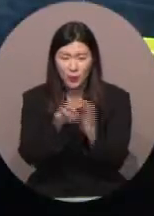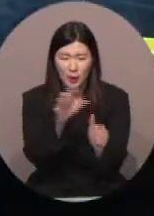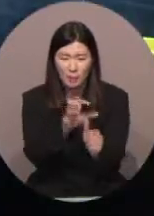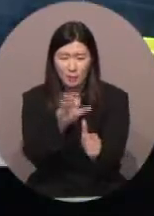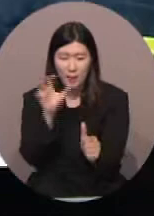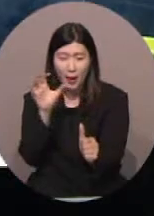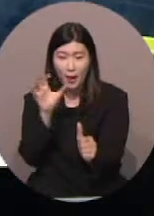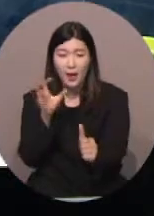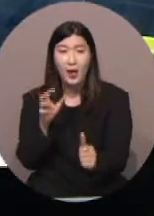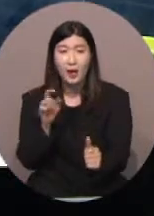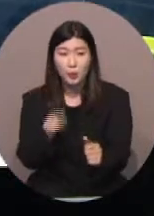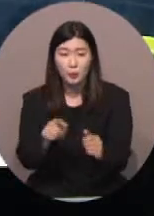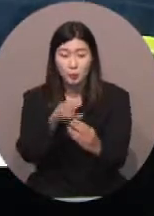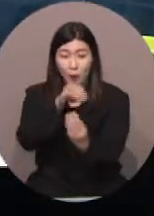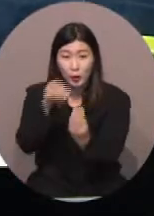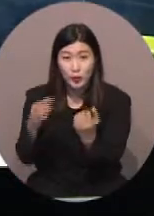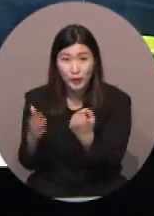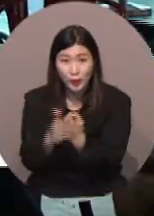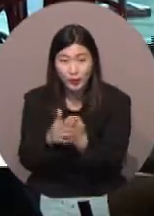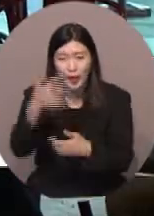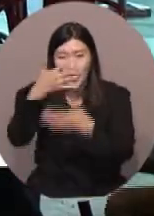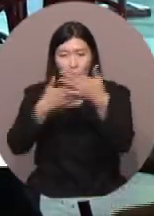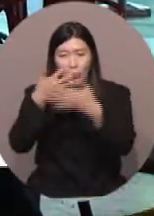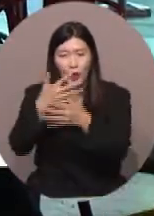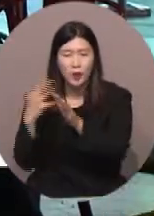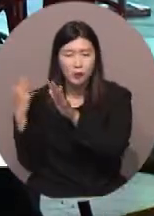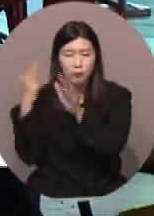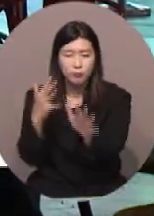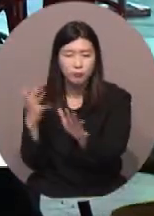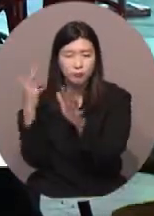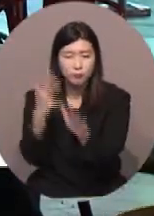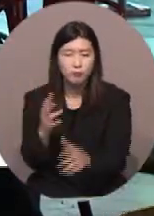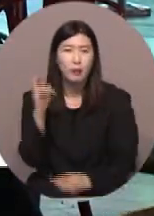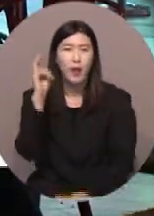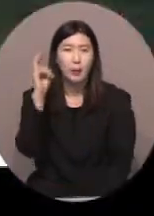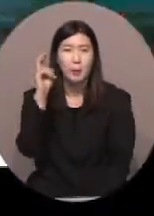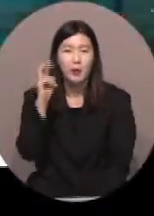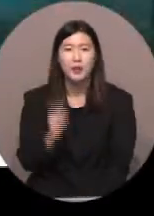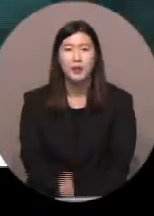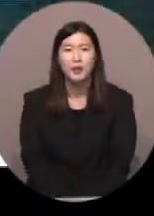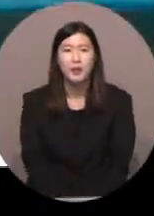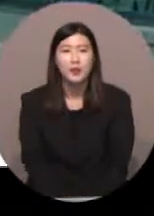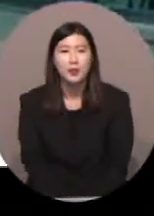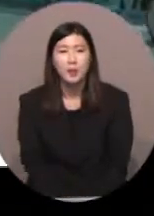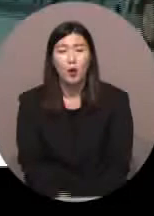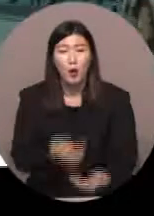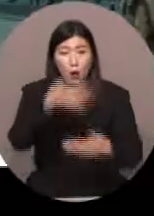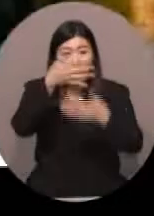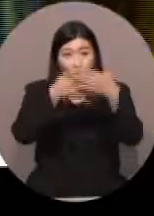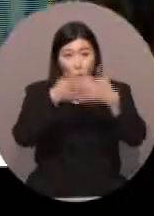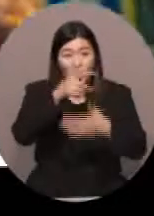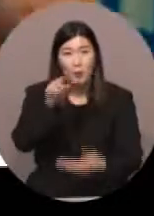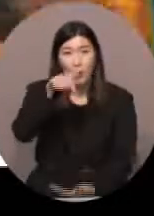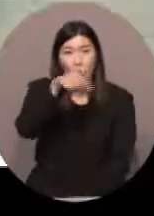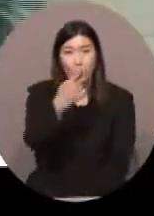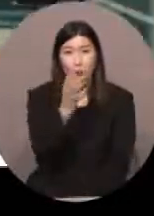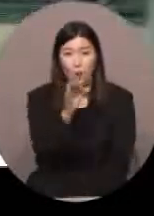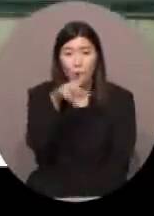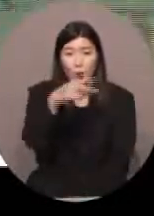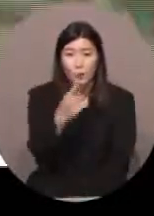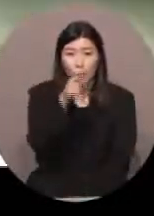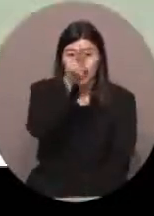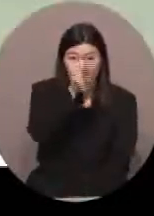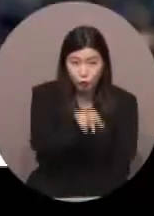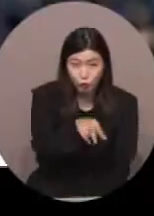만큼 극장가를 찾는 가족 단위의 발걸음도 늘 것으로 보입니다. 추석에 맞춰 개봉하는 공조